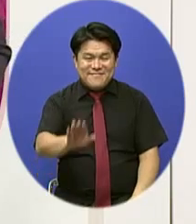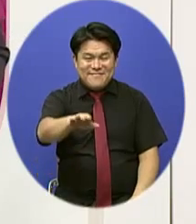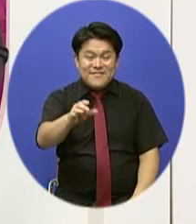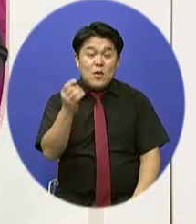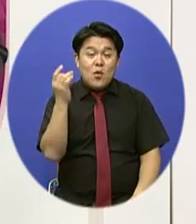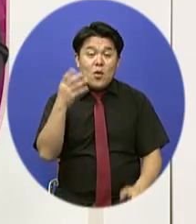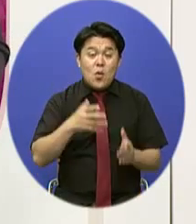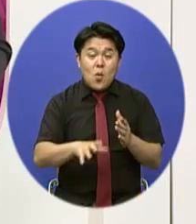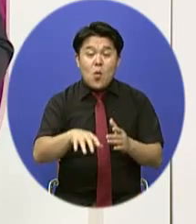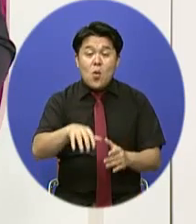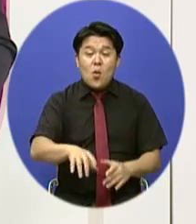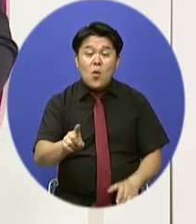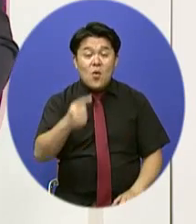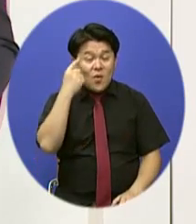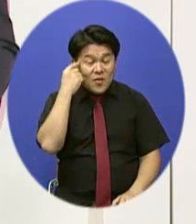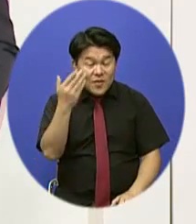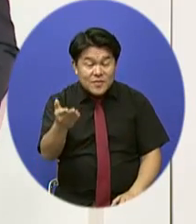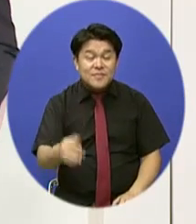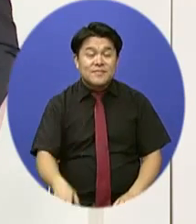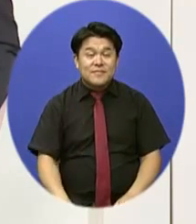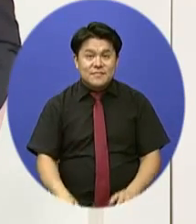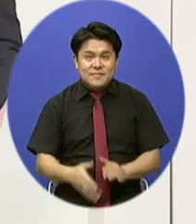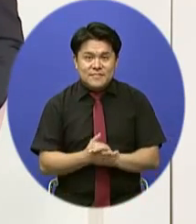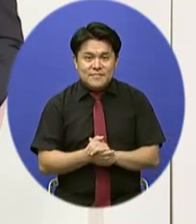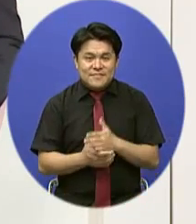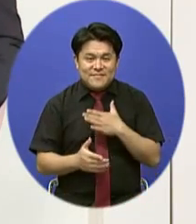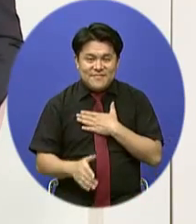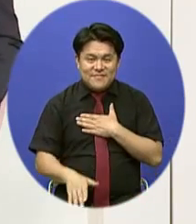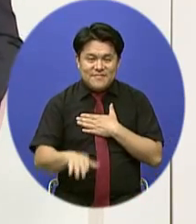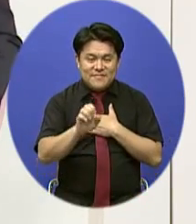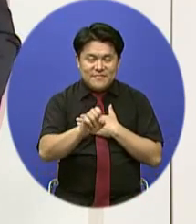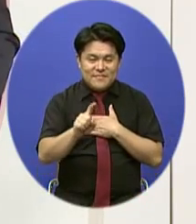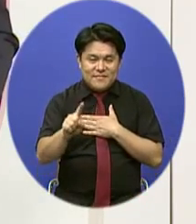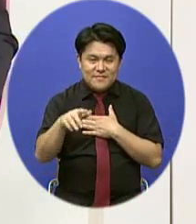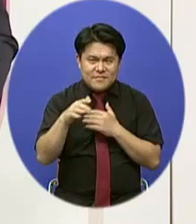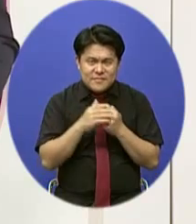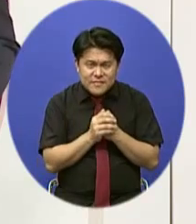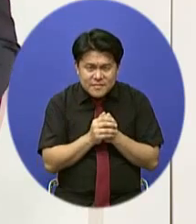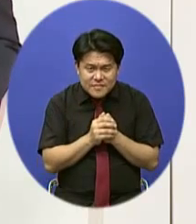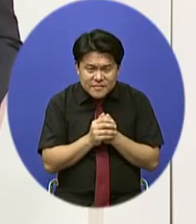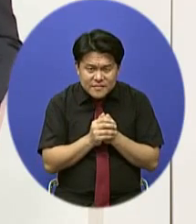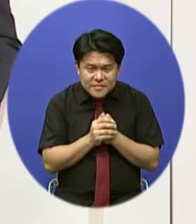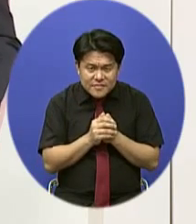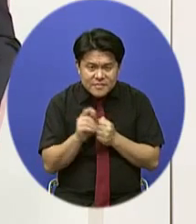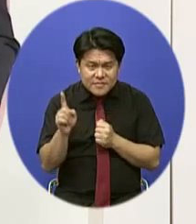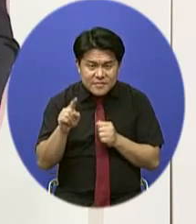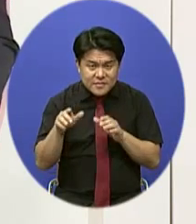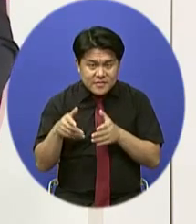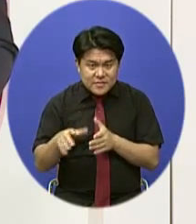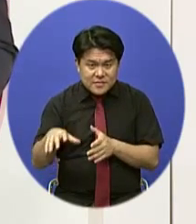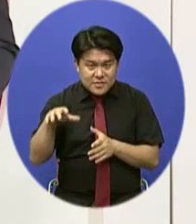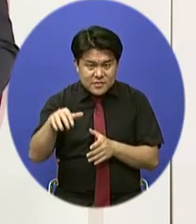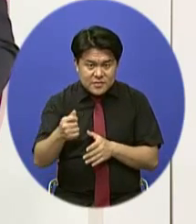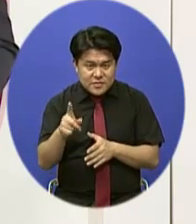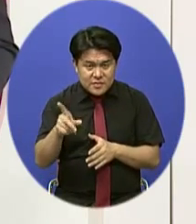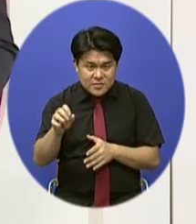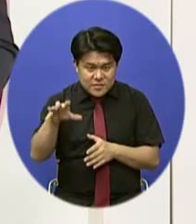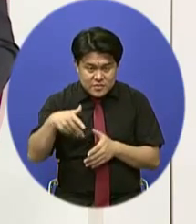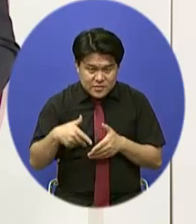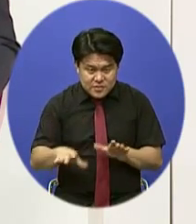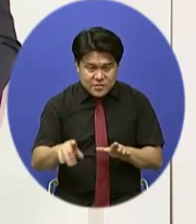아버님은 원래 고향은 어디신지요? 화성이에요. 아, 화성에서 태어나서 지금도 네, 화성에서 살고